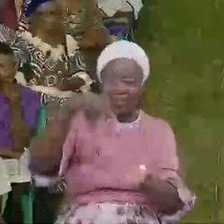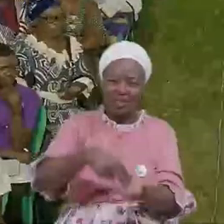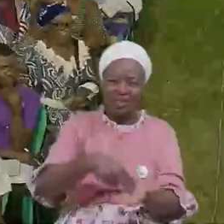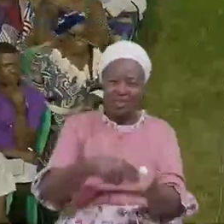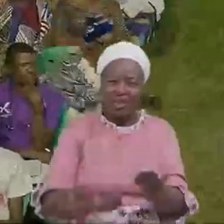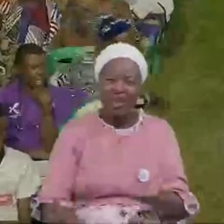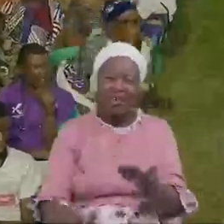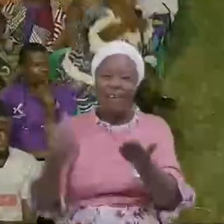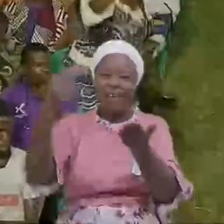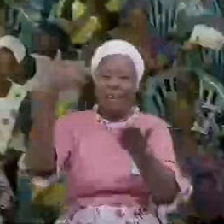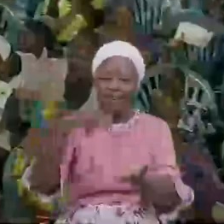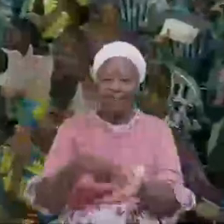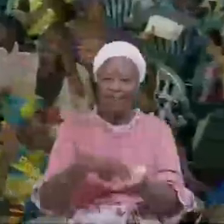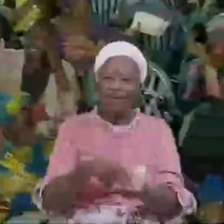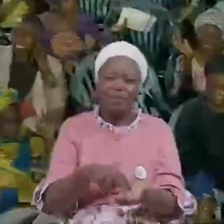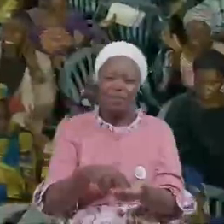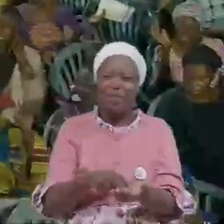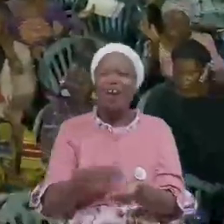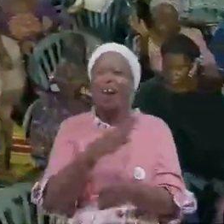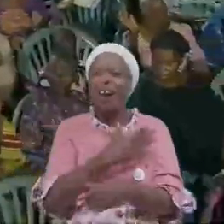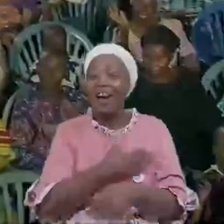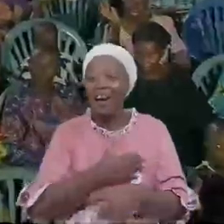Lève-toi et marche.